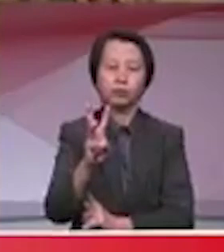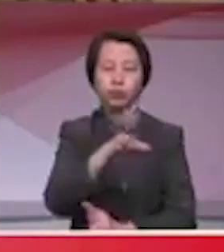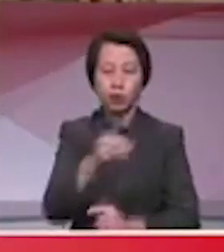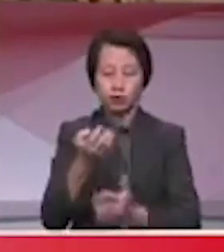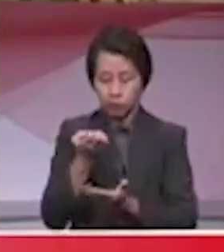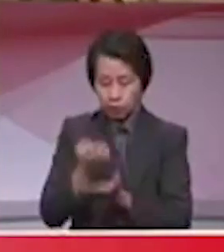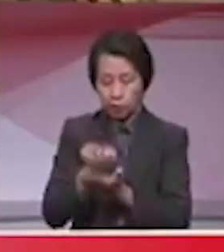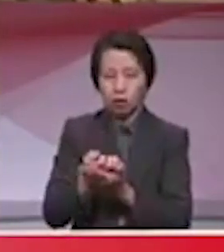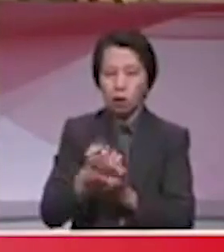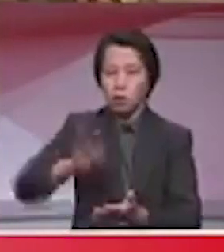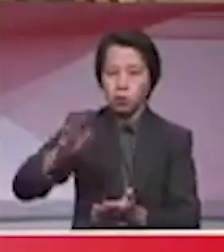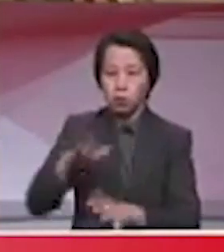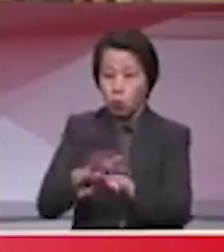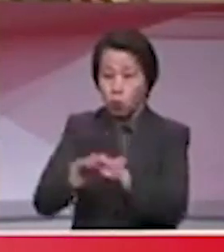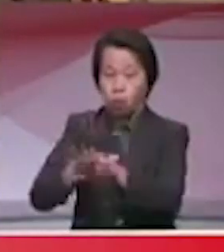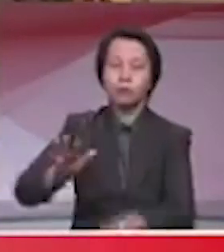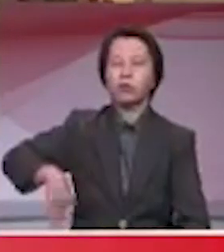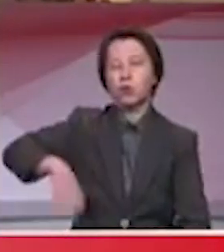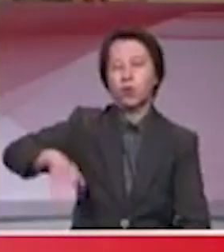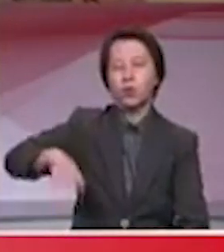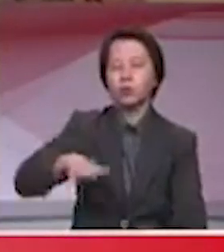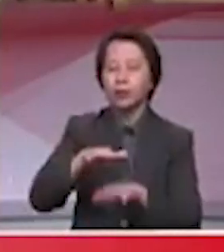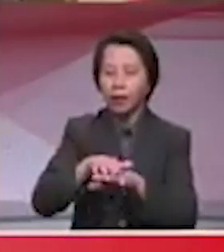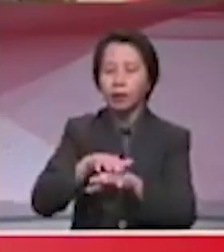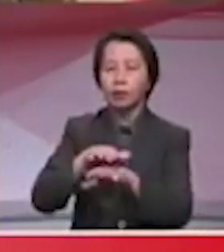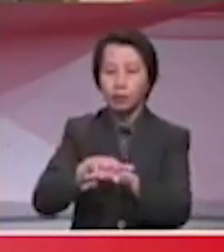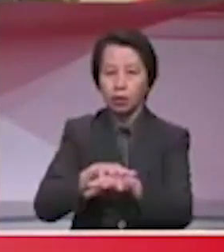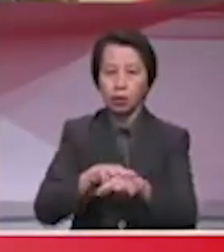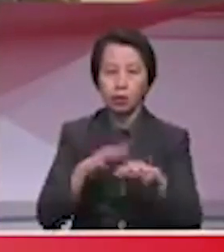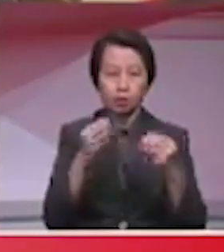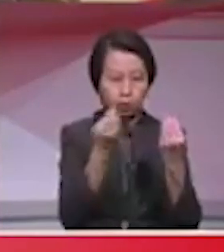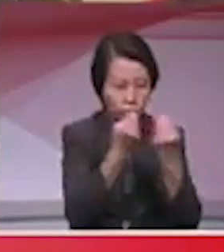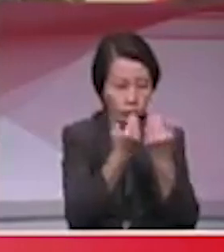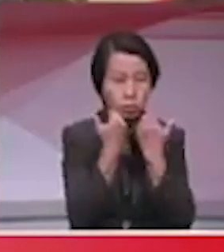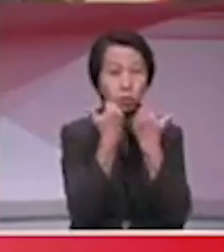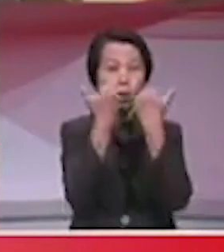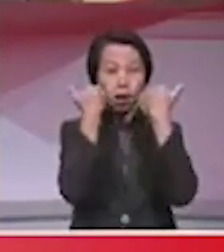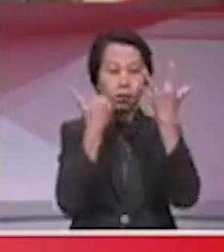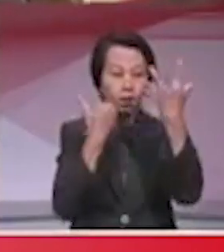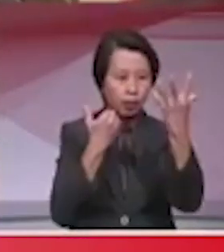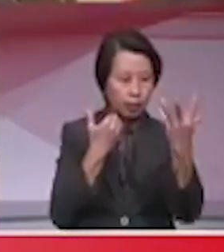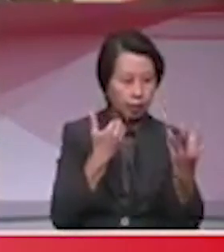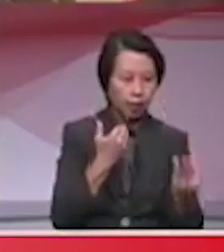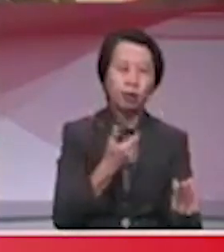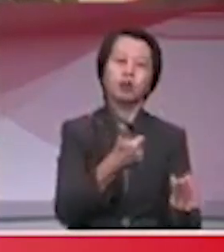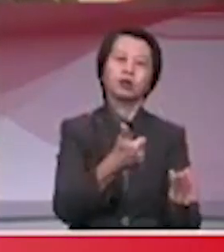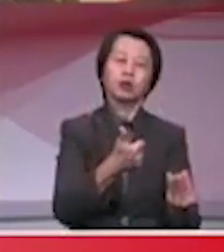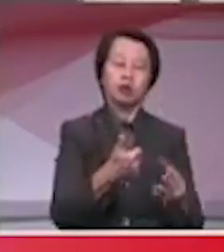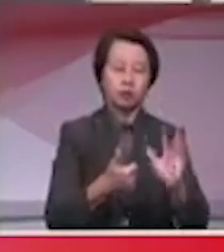ekonomi masih belum merancak sepenuhnya. Kadar pengangguran menunjukkan penurunan